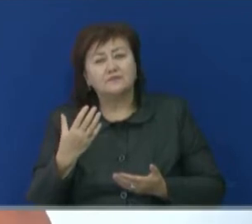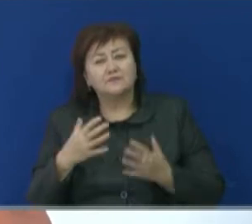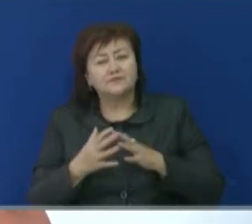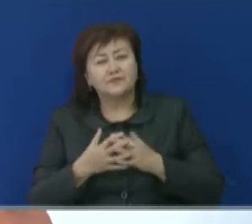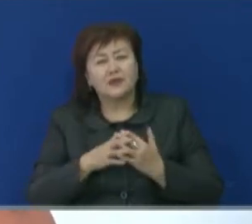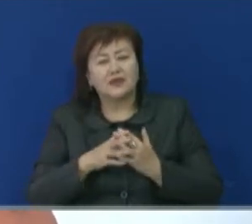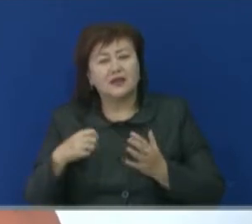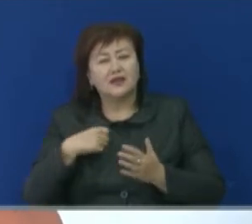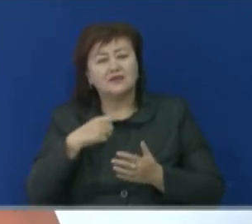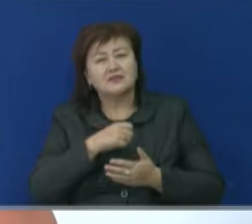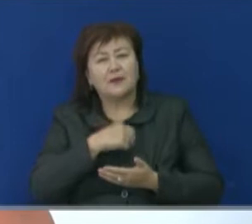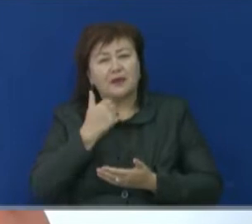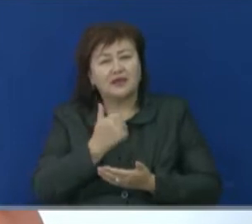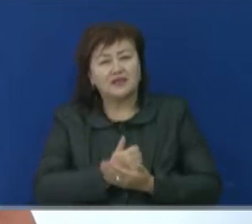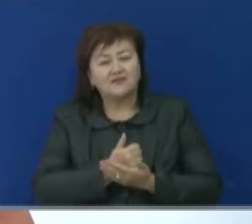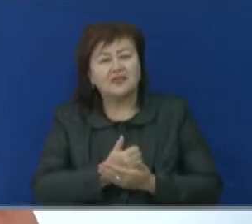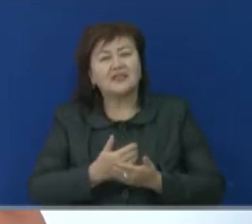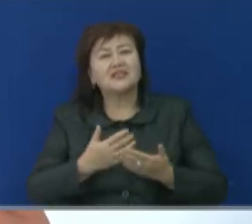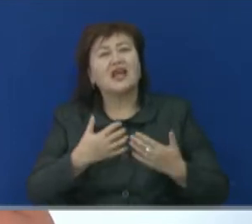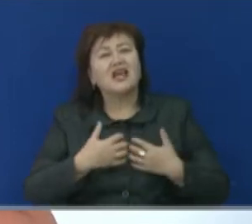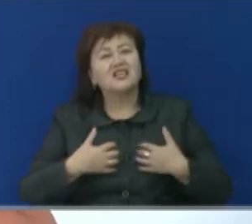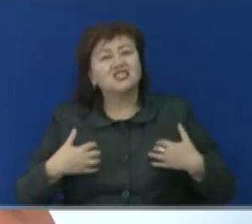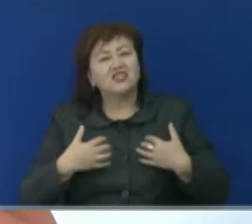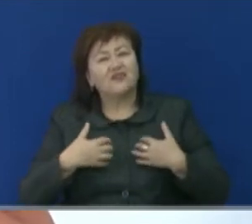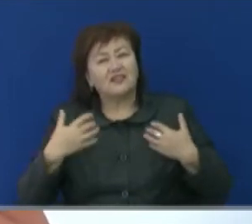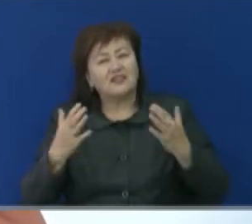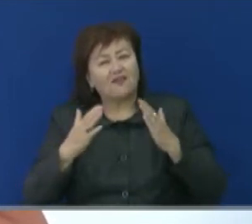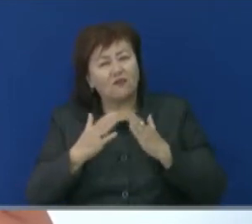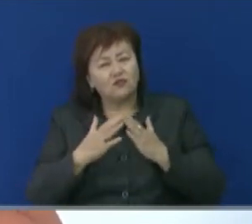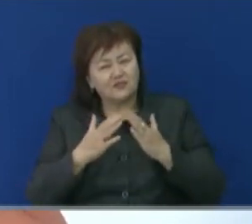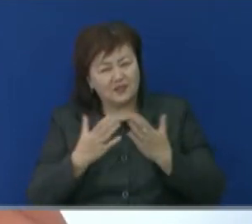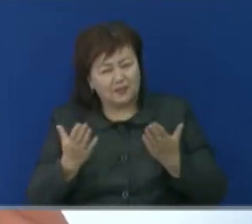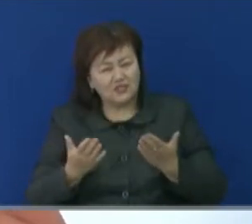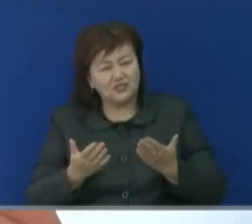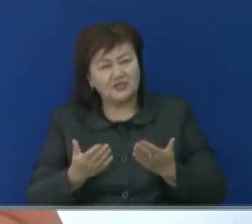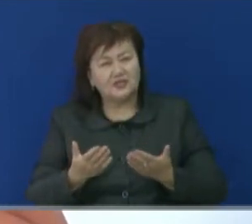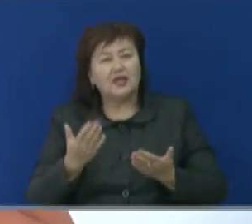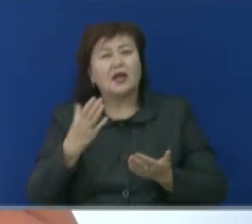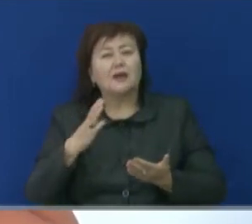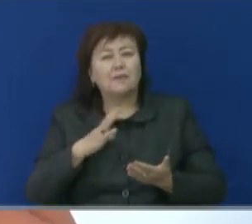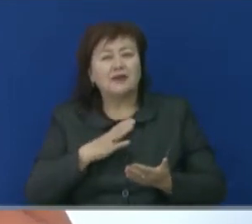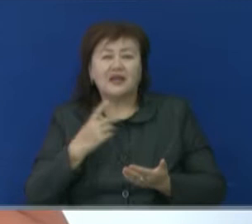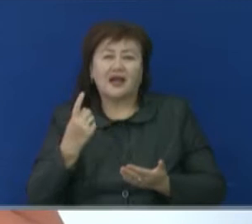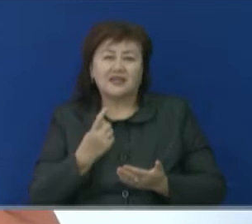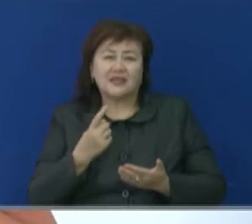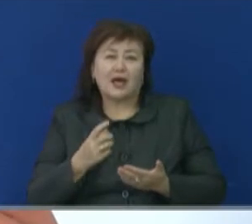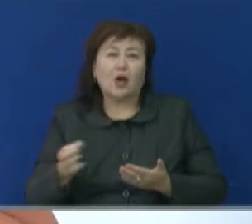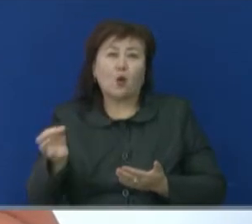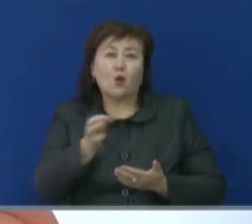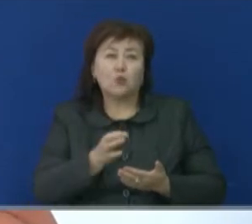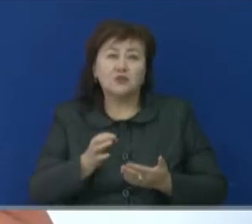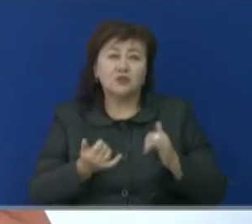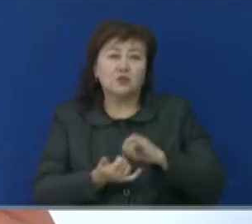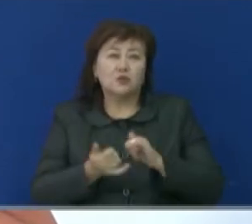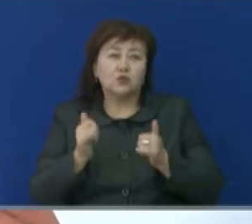Ауылдың негізгі қызметі мал шаруашылығы екенін өзіңіз білесіз. Менің қарапайым ғана сұрағым бар. Біз бұрын бір облыс болған сияқтымыз, бірақ Өскемен